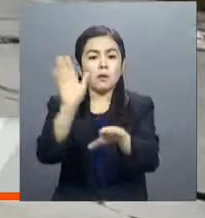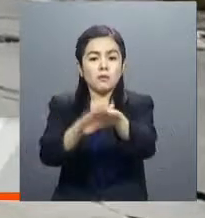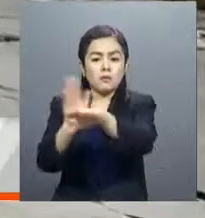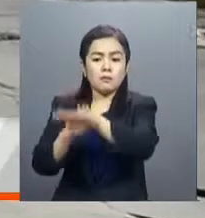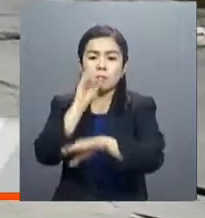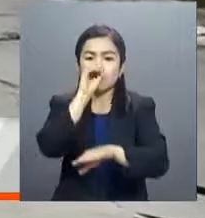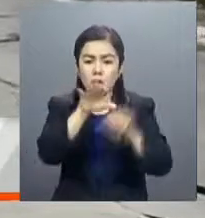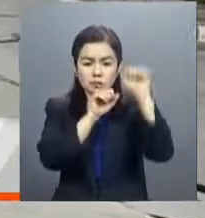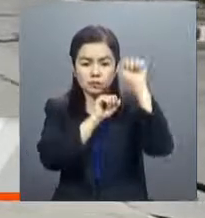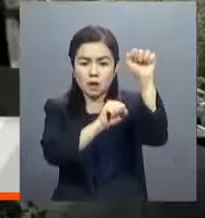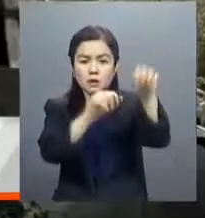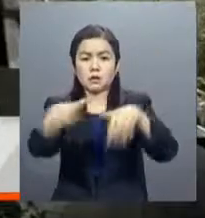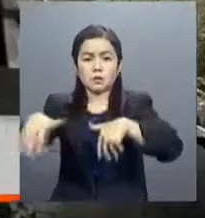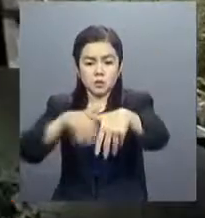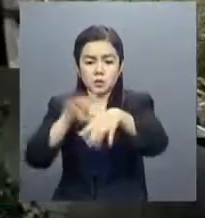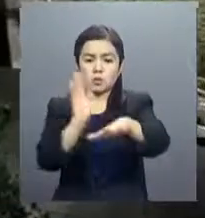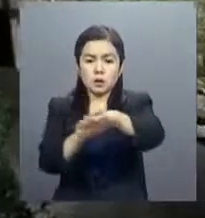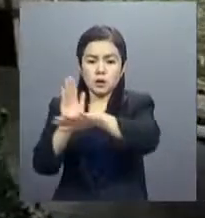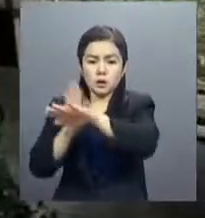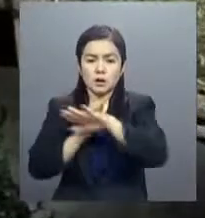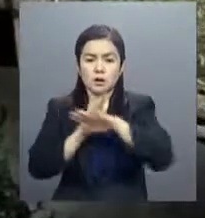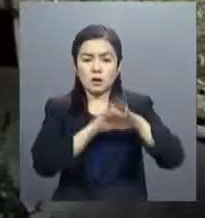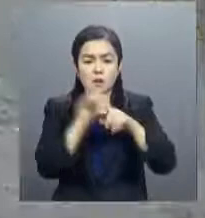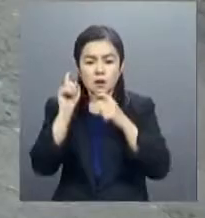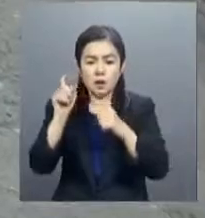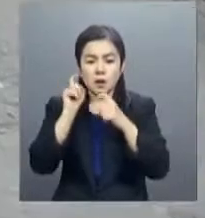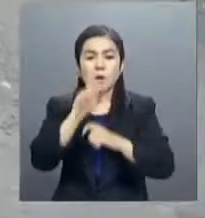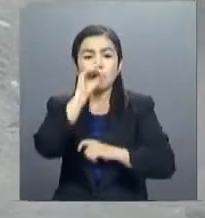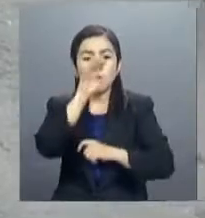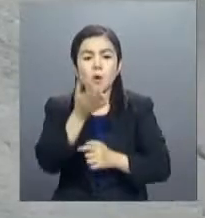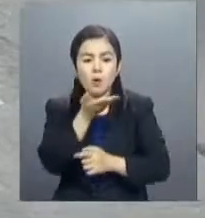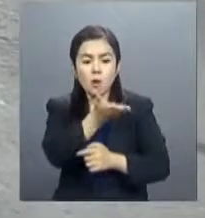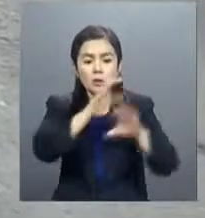พื้นที่และเรียกร้องหน่วยงานที่เกี่ยวข้องให้เร่งแก้ไขปัญหานี้โดยด่วนค่ะ